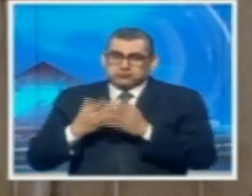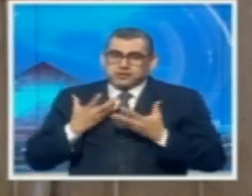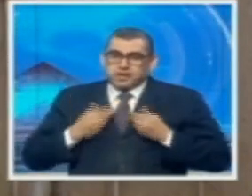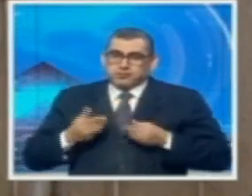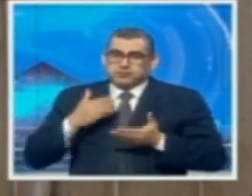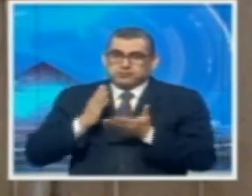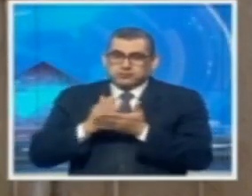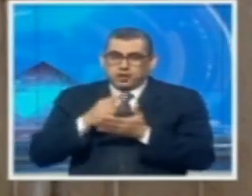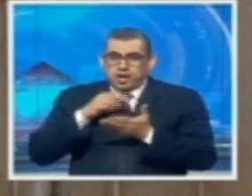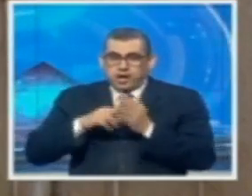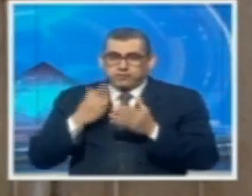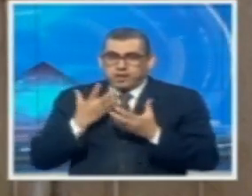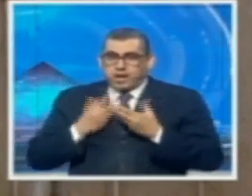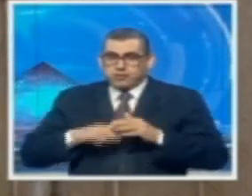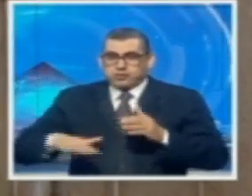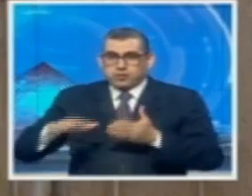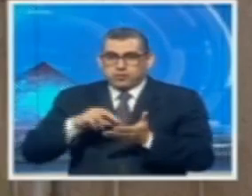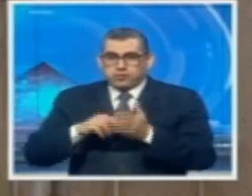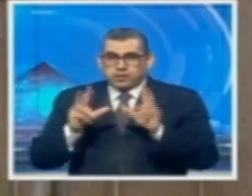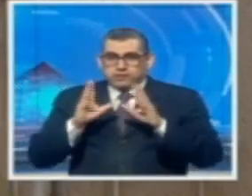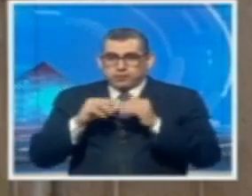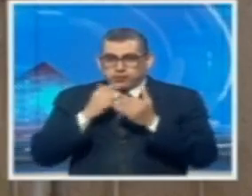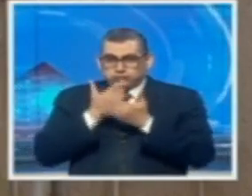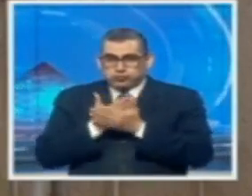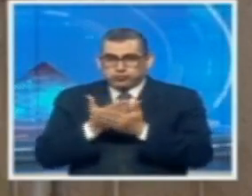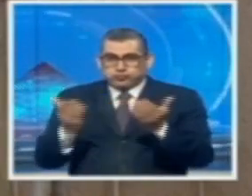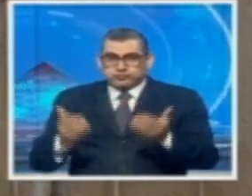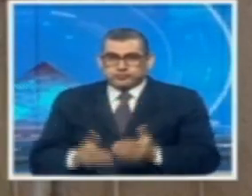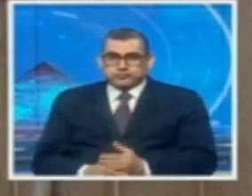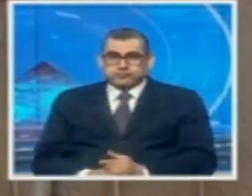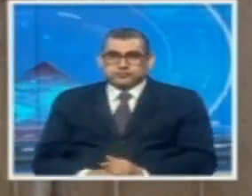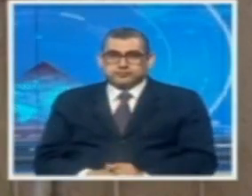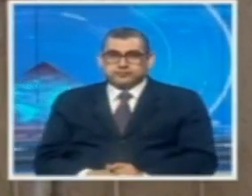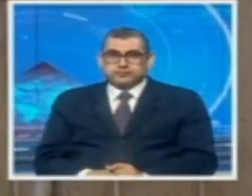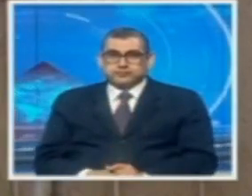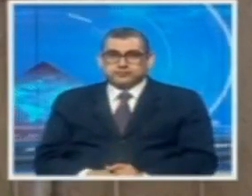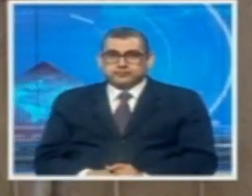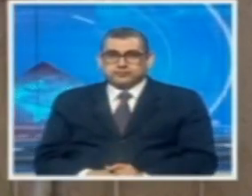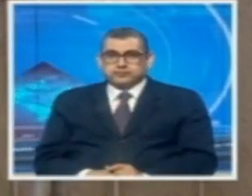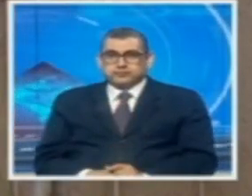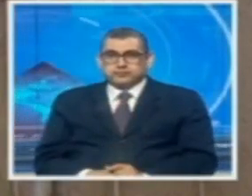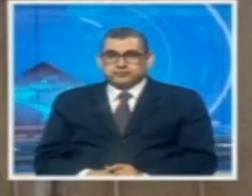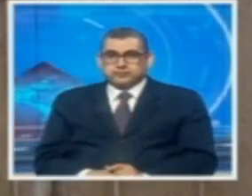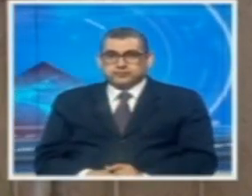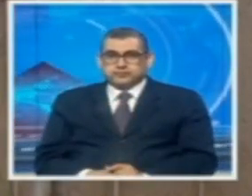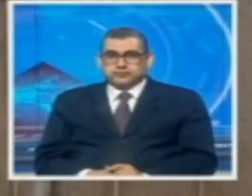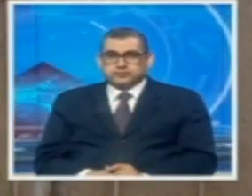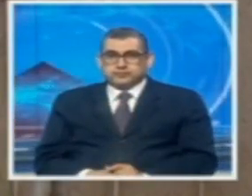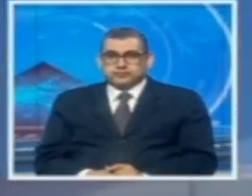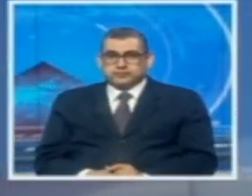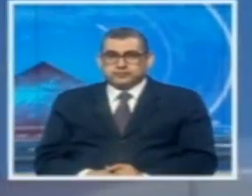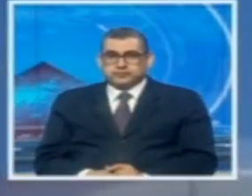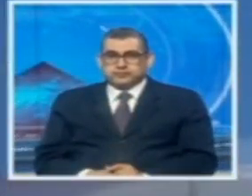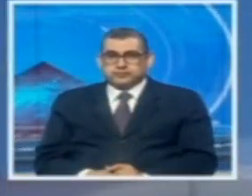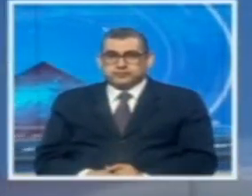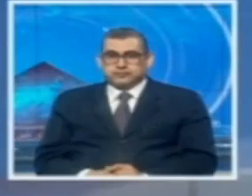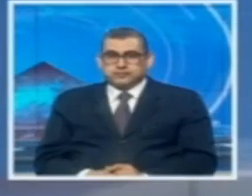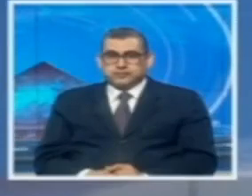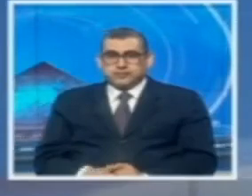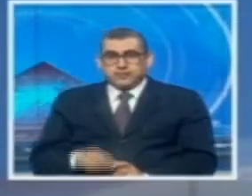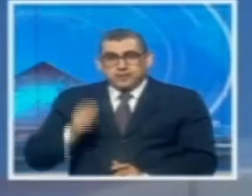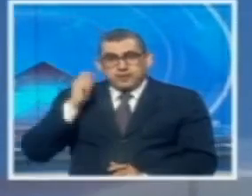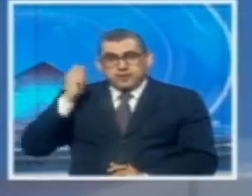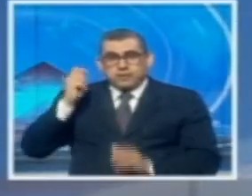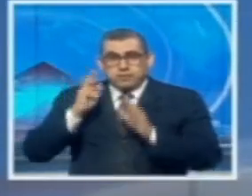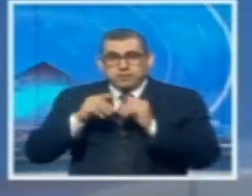والاستقرار بالمنطقة. من مقر وزارة الخارجية، أمل صبري، التلفزيون المصري. أدانت مصر